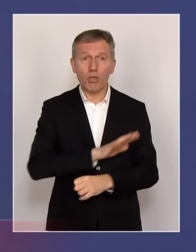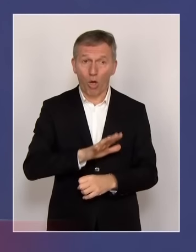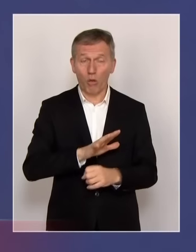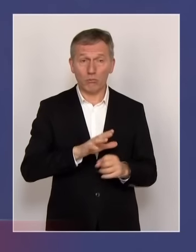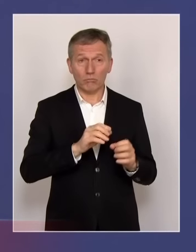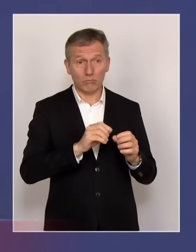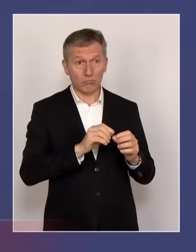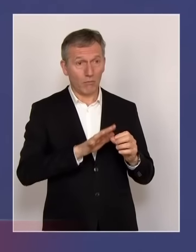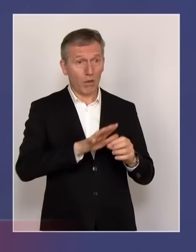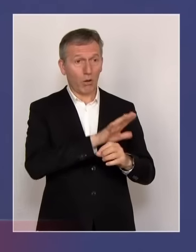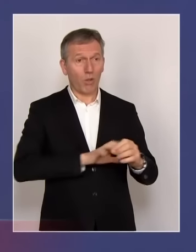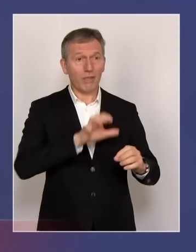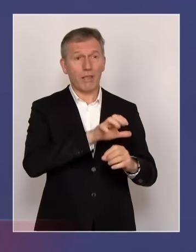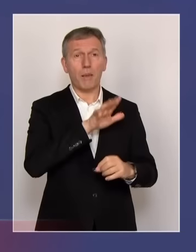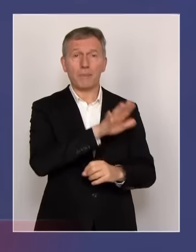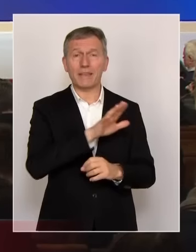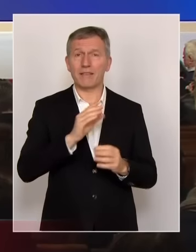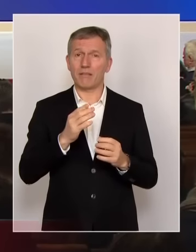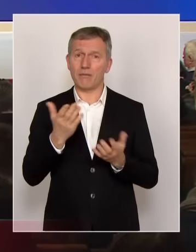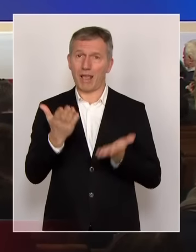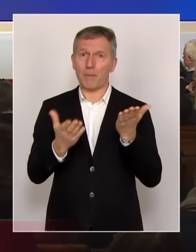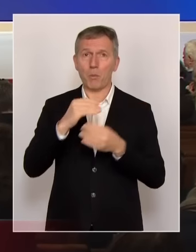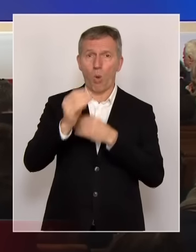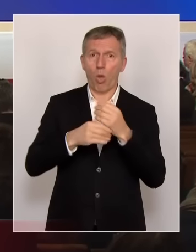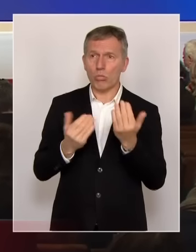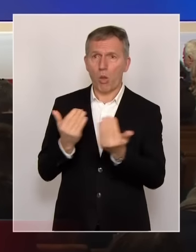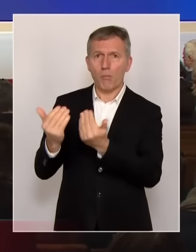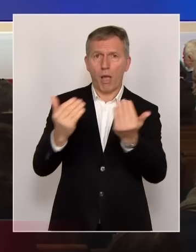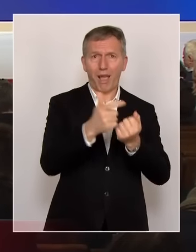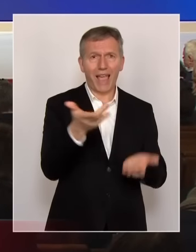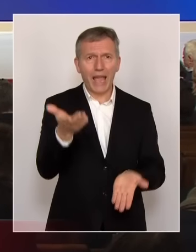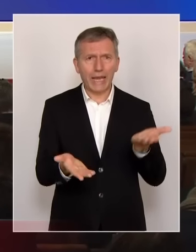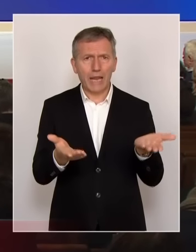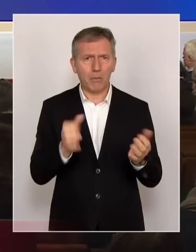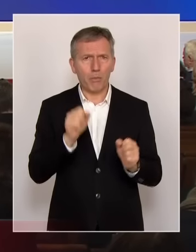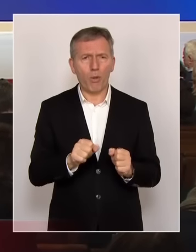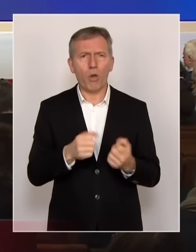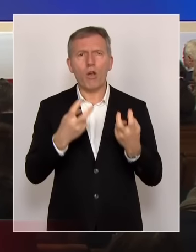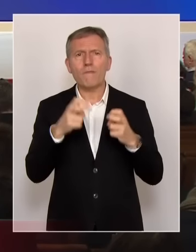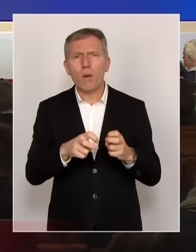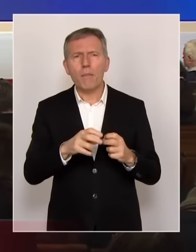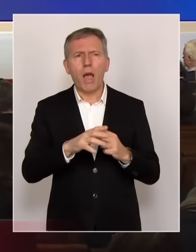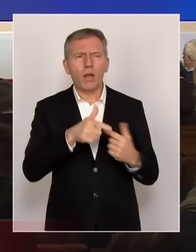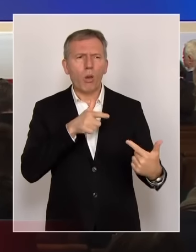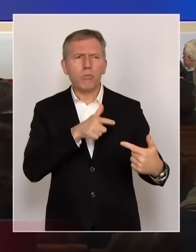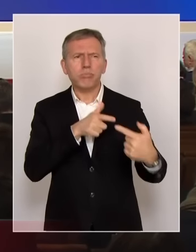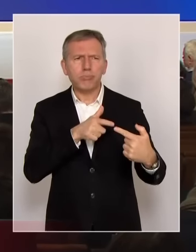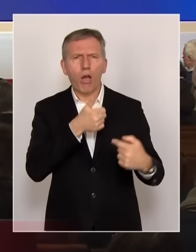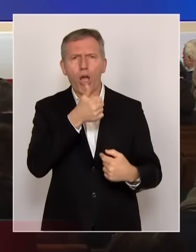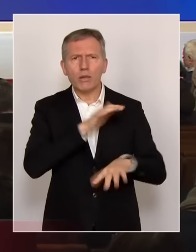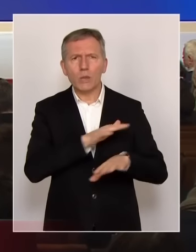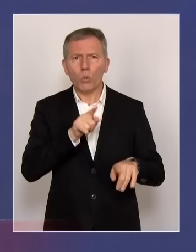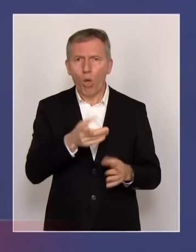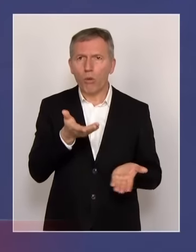-monde qui pense son universalité et les grands équilibres de la planète, qui refuse la confrontation entre plaques et veut bâtir ses partenariats